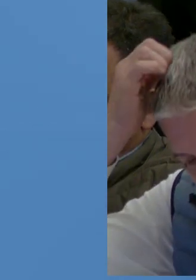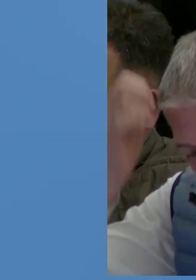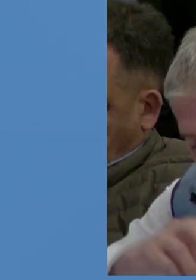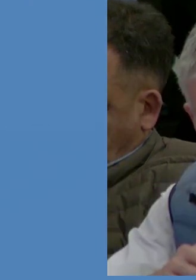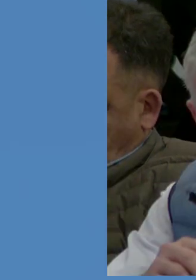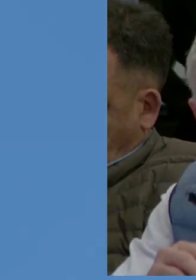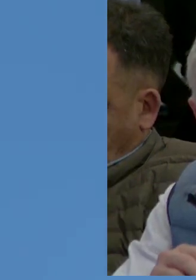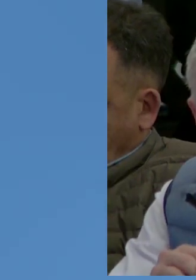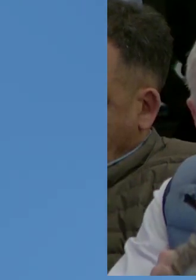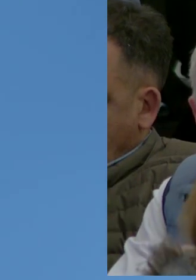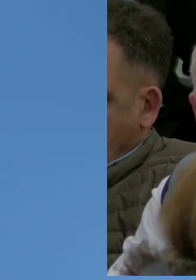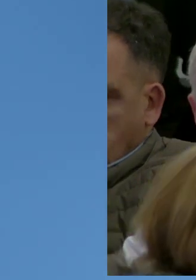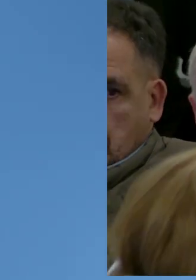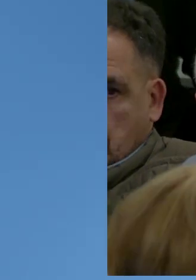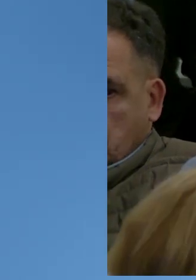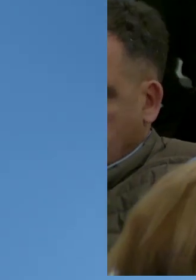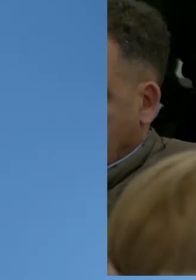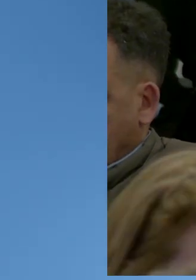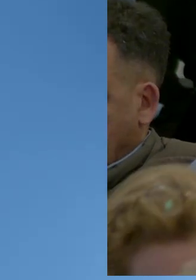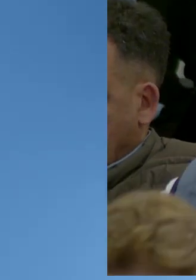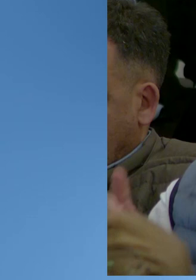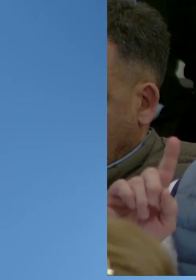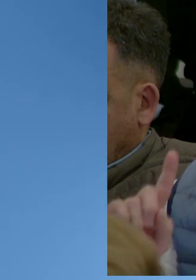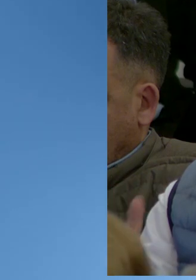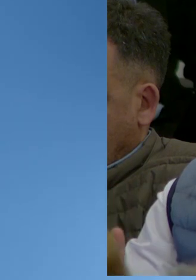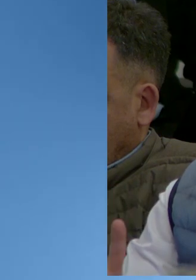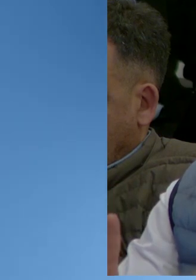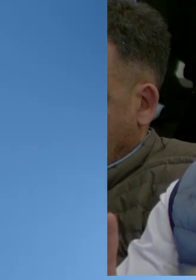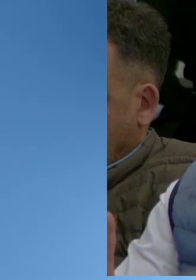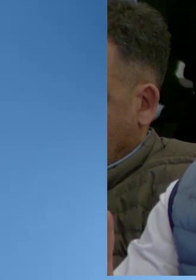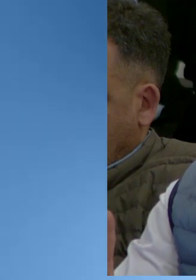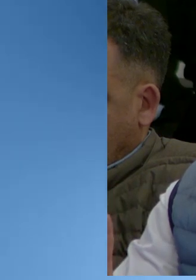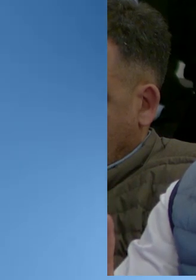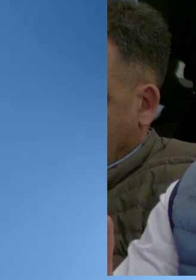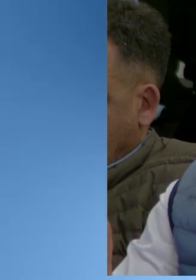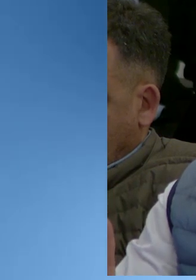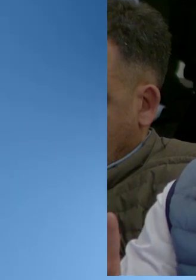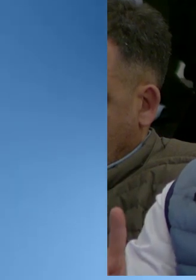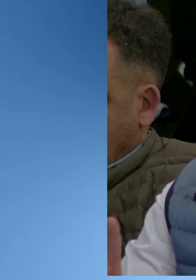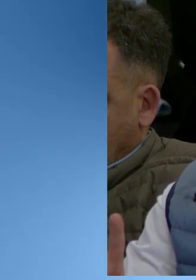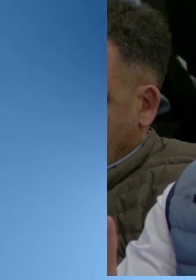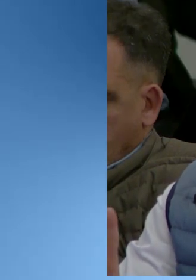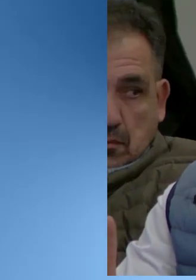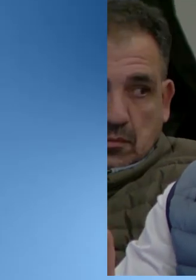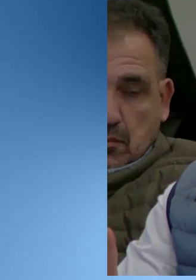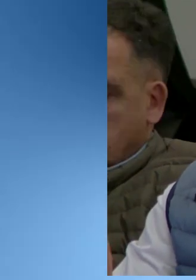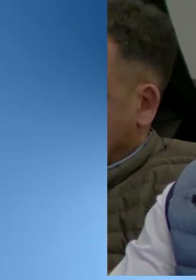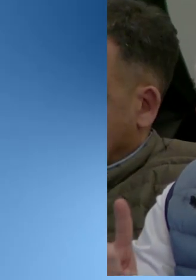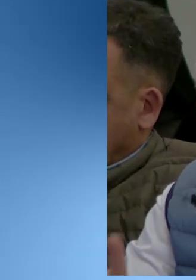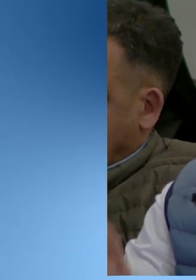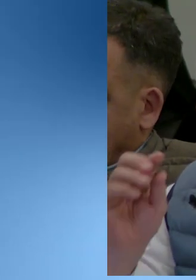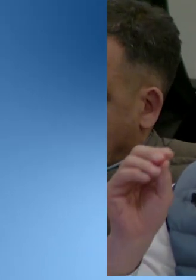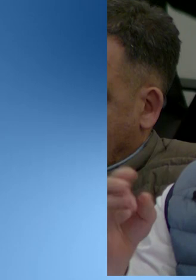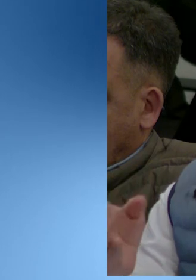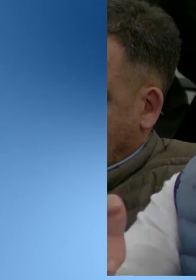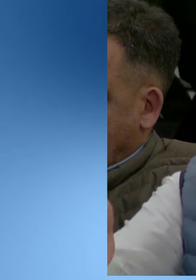j'entends que c'est excusez-moi madame BCE de parler c'est bien beau de mettre la responsabilité sur le baayur SDH je vous